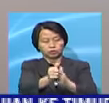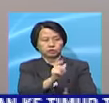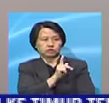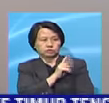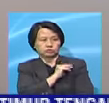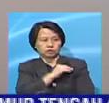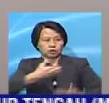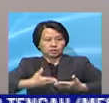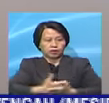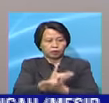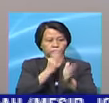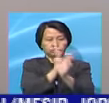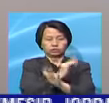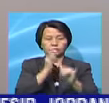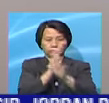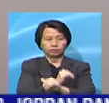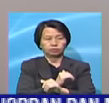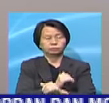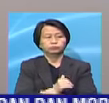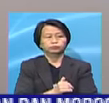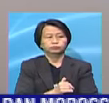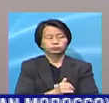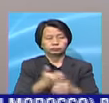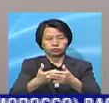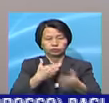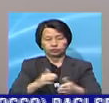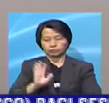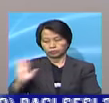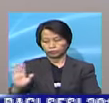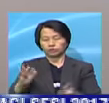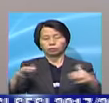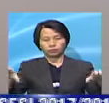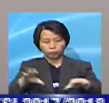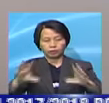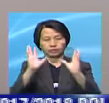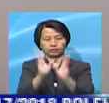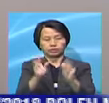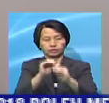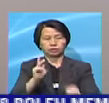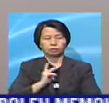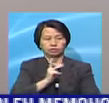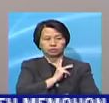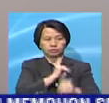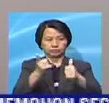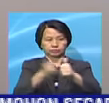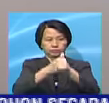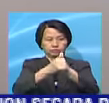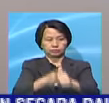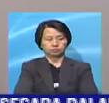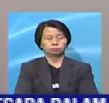Menteri Datuk Amar Abang Johari Tun Abang Haji Openg sebelum beliau mempengerusikan mesyuarat Kabinet pertamanya.